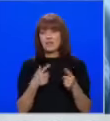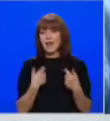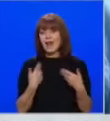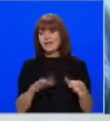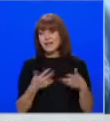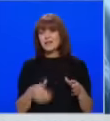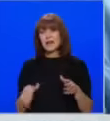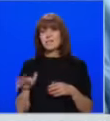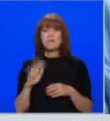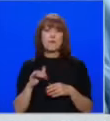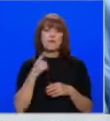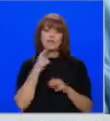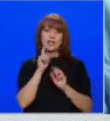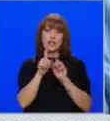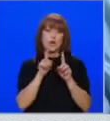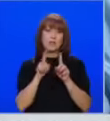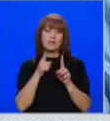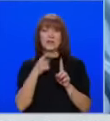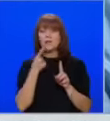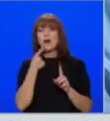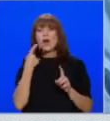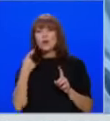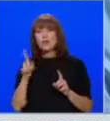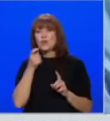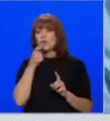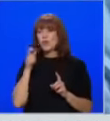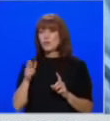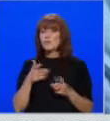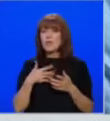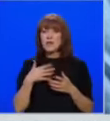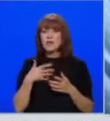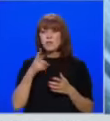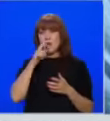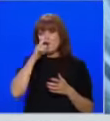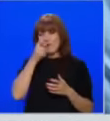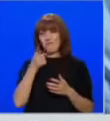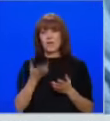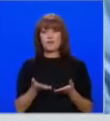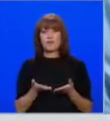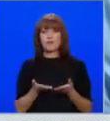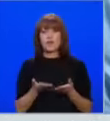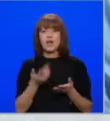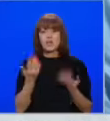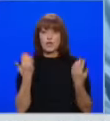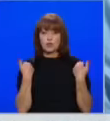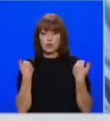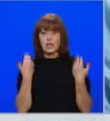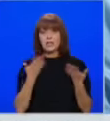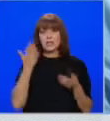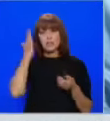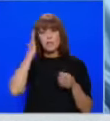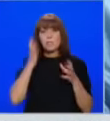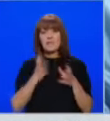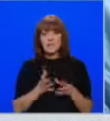повече да коментирам чужди думи. Има много по-важни неща, като това, което казахме за студентите, като това, което прави правителство, отколкото